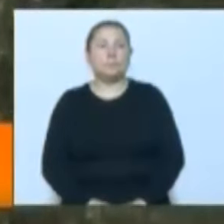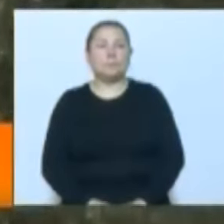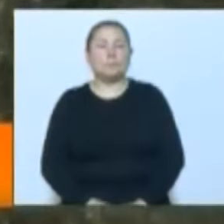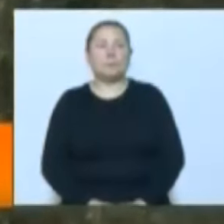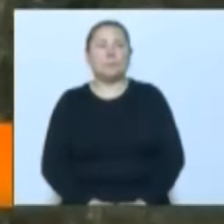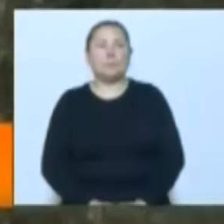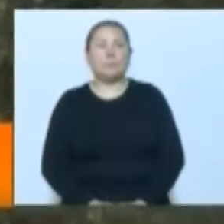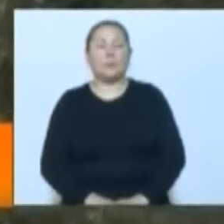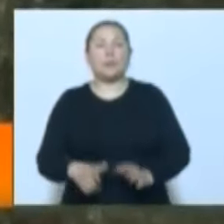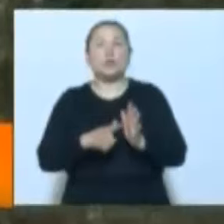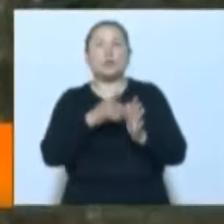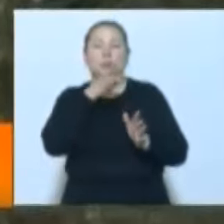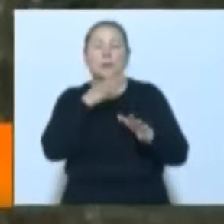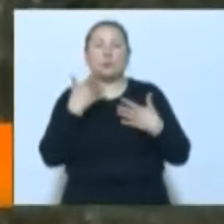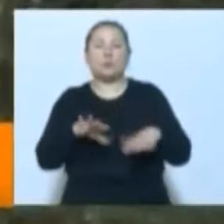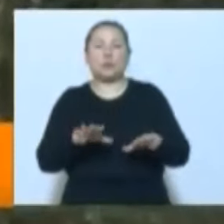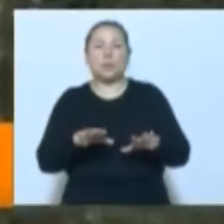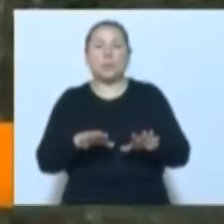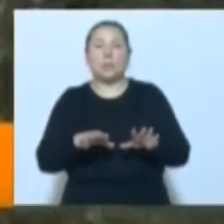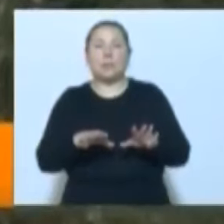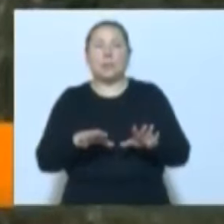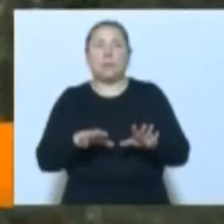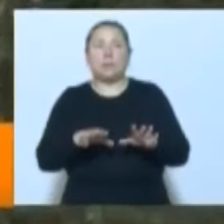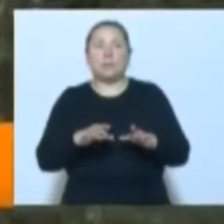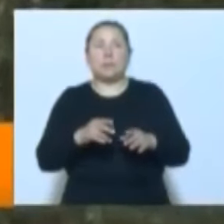етті. Осы шыққаны. Мына шашалар баша қымбат.